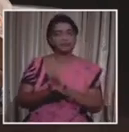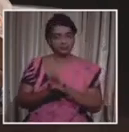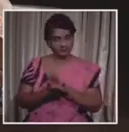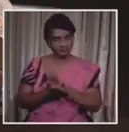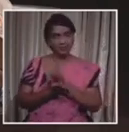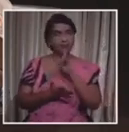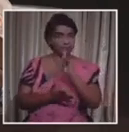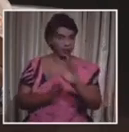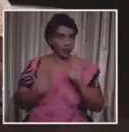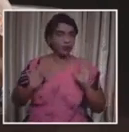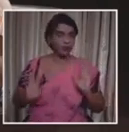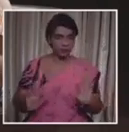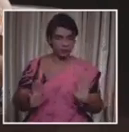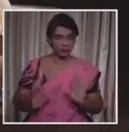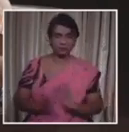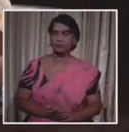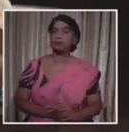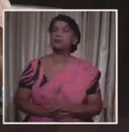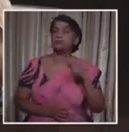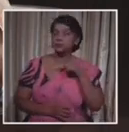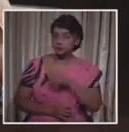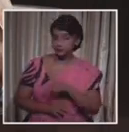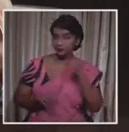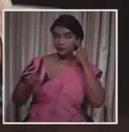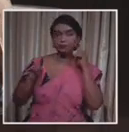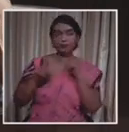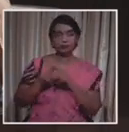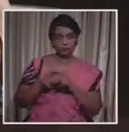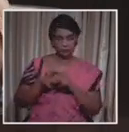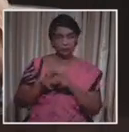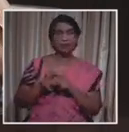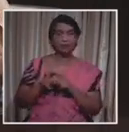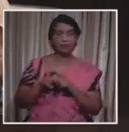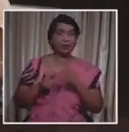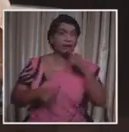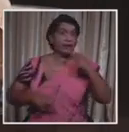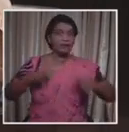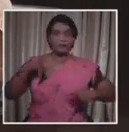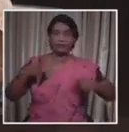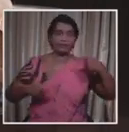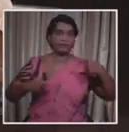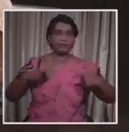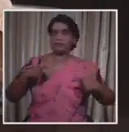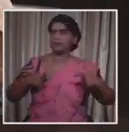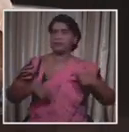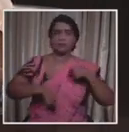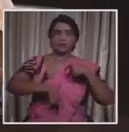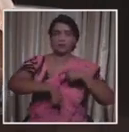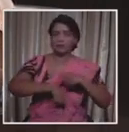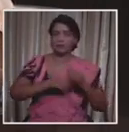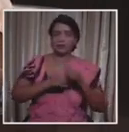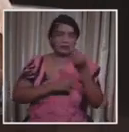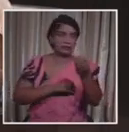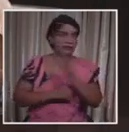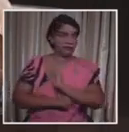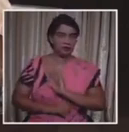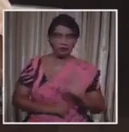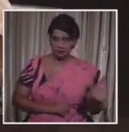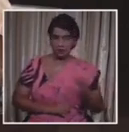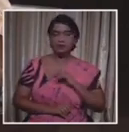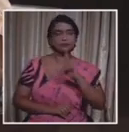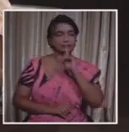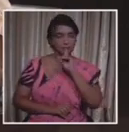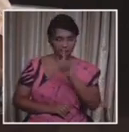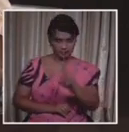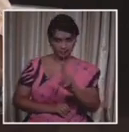labiya yutuya e sambandhayen vivada kirimata අවසර නොමැති බවද සඳහන්